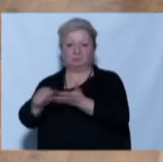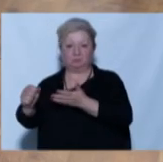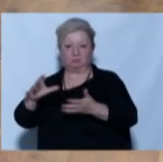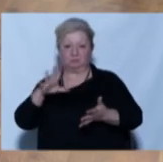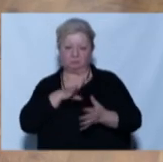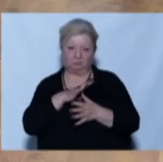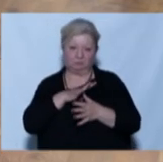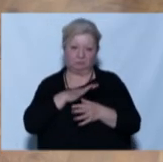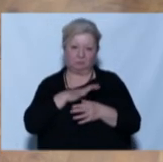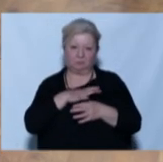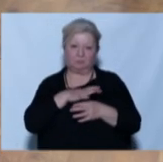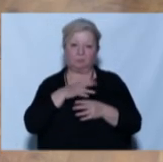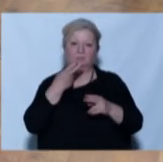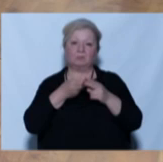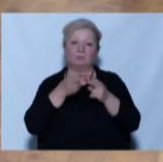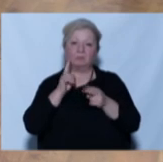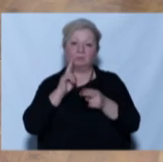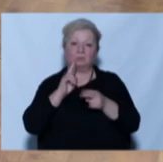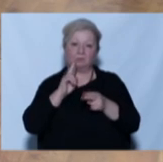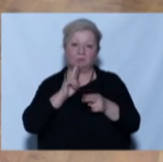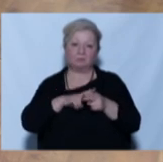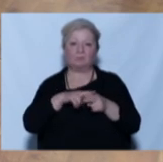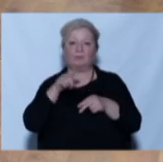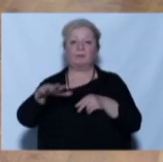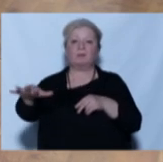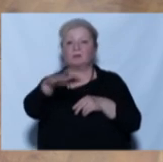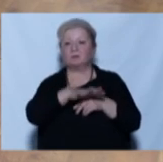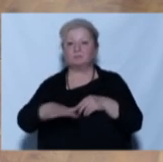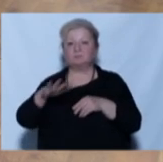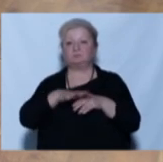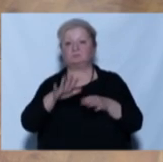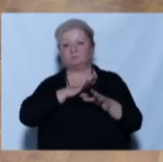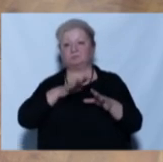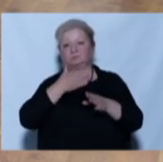მოკიდება და დანარჩენი ტერიტორიების